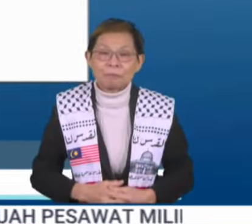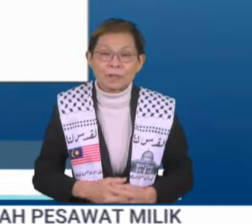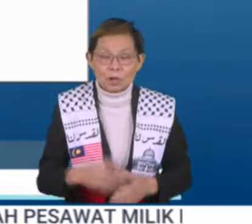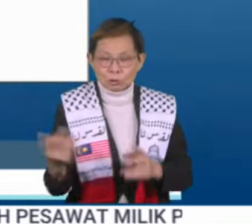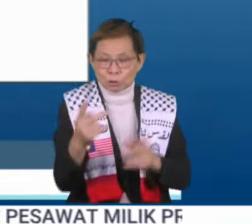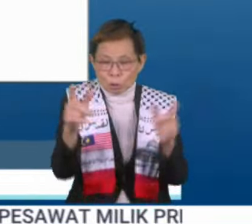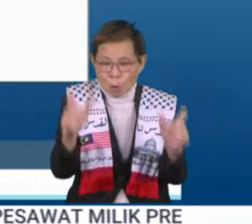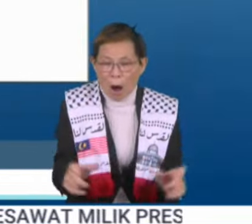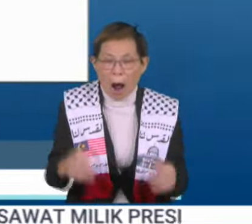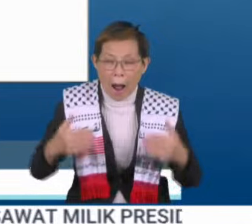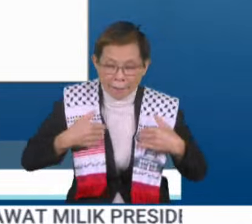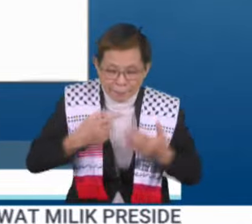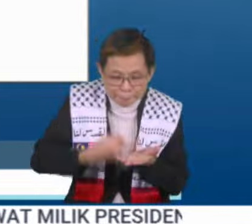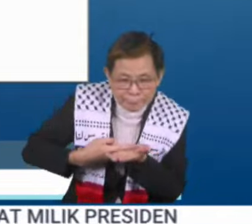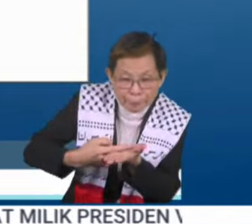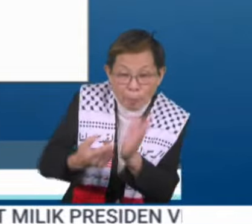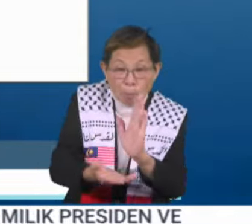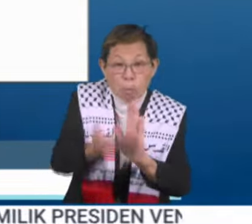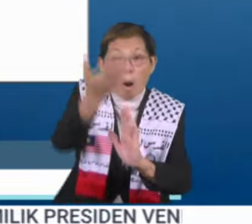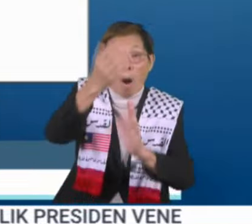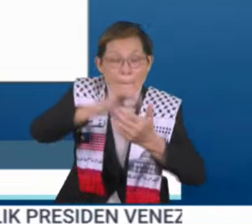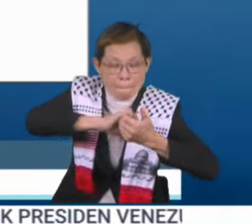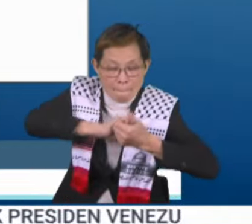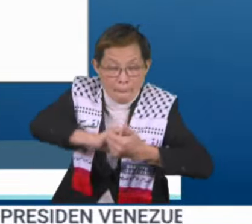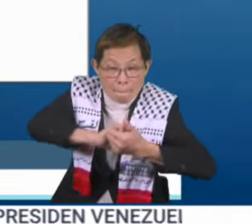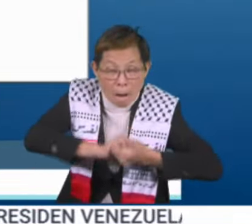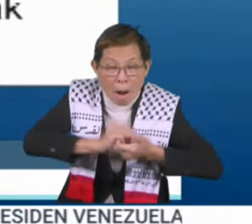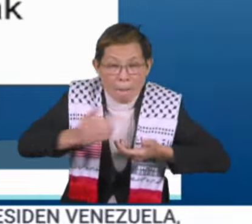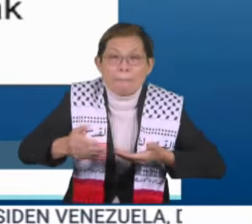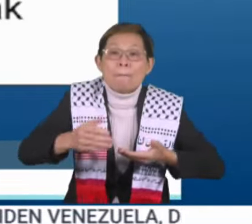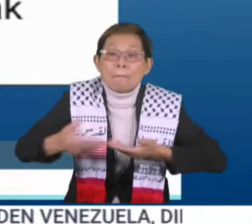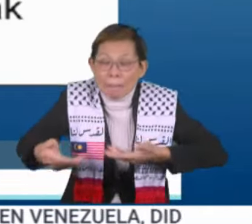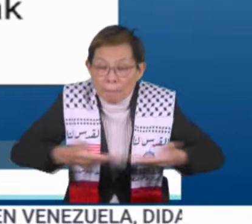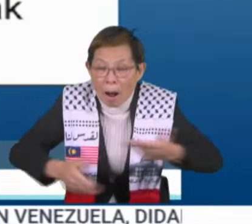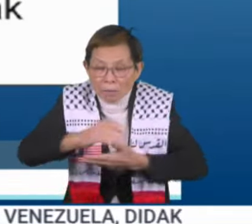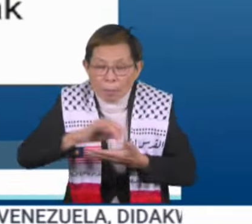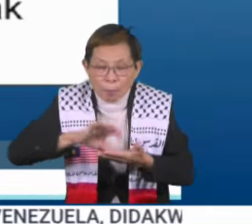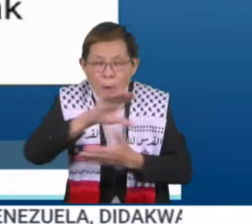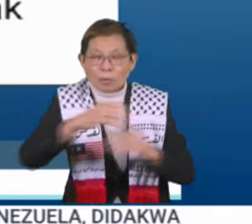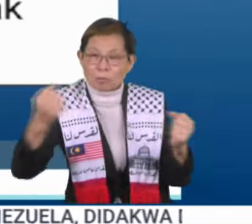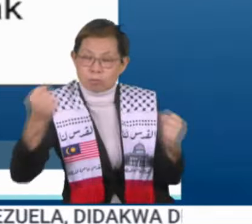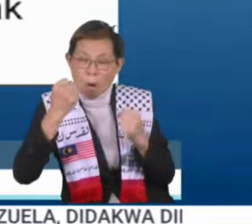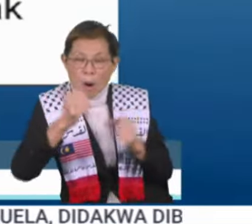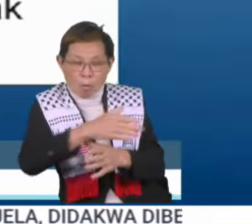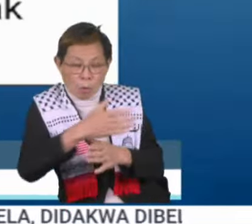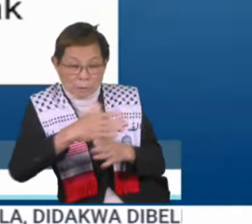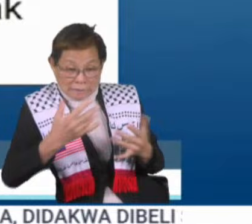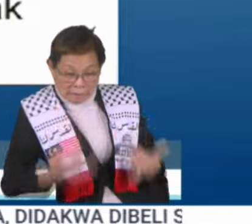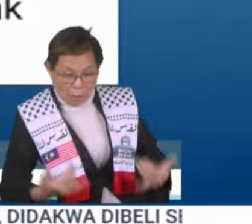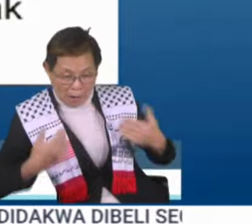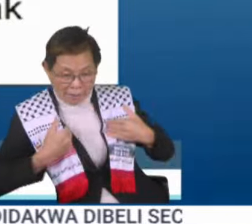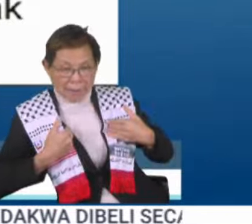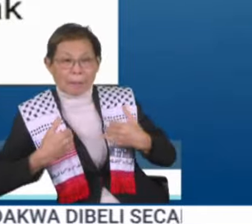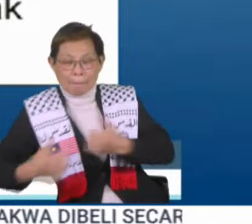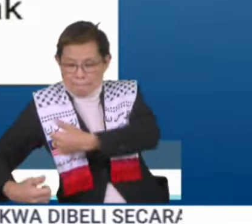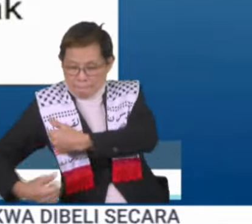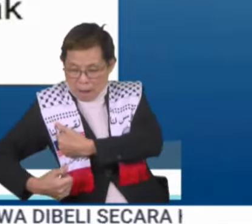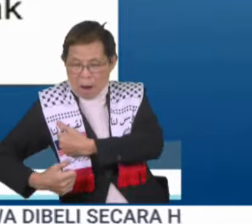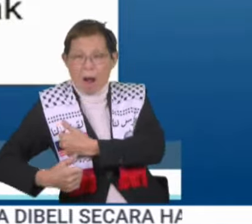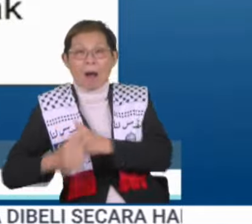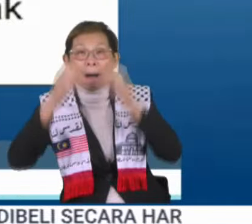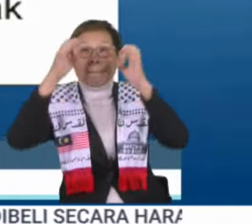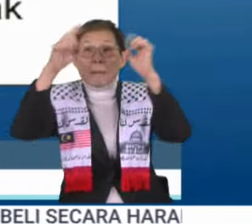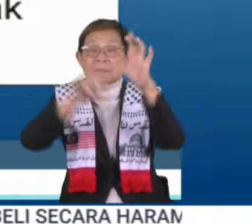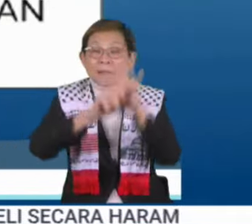Kedua pihak juga membincangkan peningkatan kerjasama perdagangan dan pelaburan serta mengukuhkan perkongsian sedia ada dalam pertahanan, pendidikan